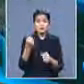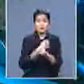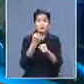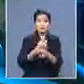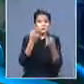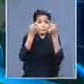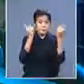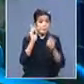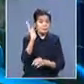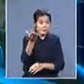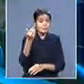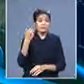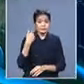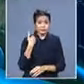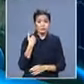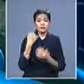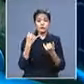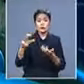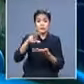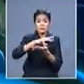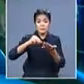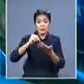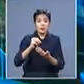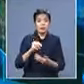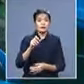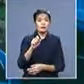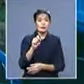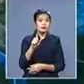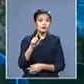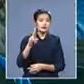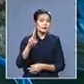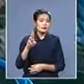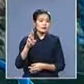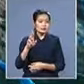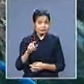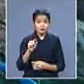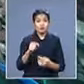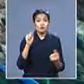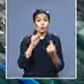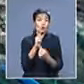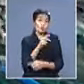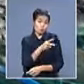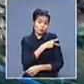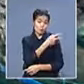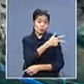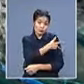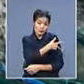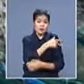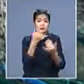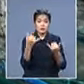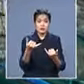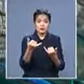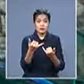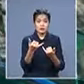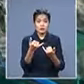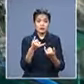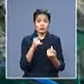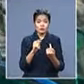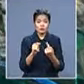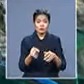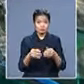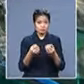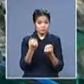านะครับแล้วก็รับปริญญาอยู่ด้วยนะครับมหาวิทยาลัยศรีปทุมครับเป็นวันรับจริงนะครับแต่ว่าเป็นปริญญาโทกับปริญญาเอกเห็นบอกว่าแบบนั้นนะครับศรีปทุมอยู่ตรงนี้ครับเพรา